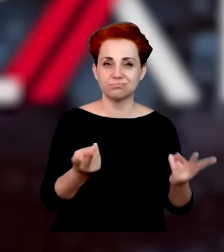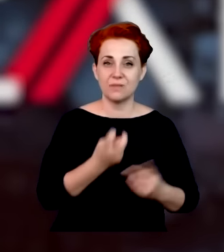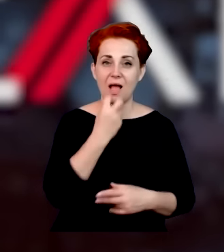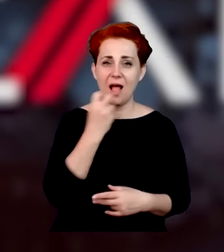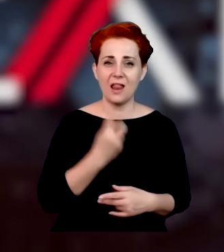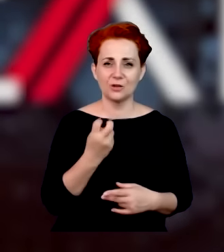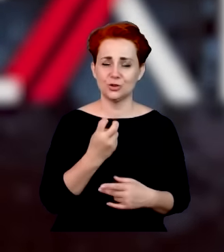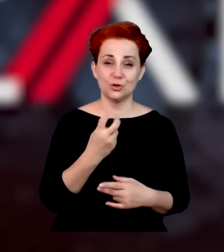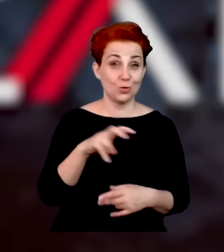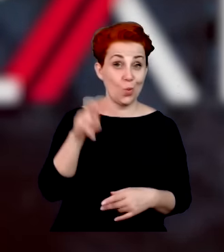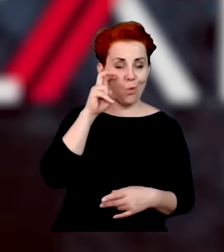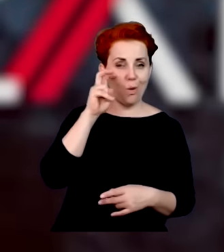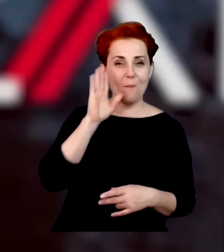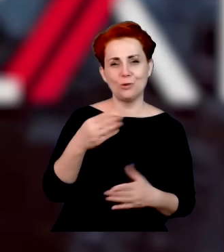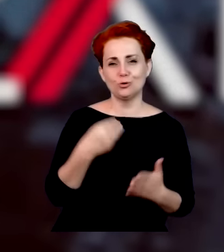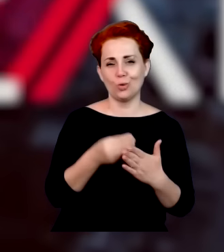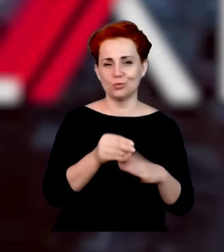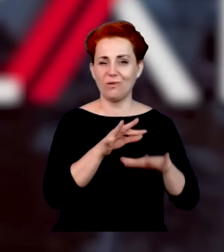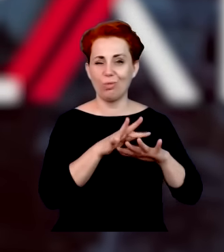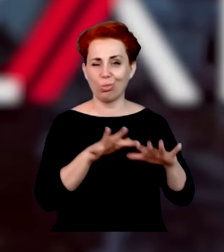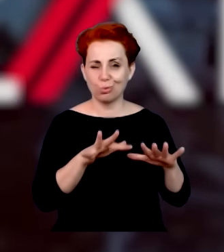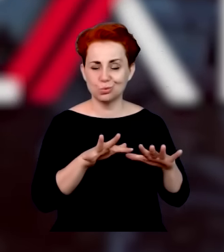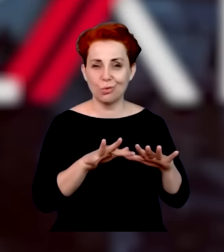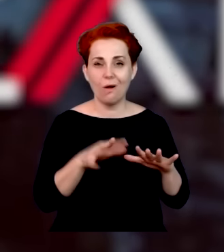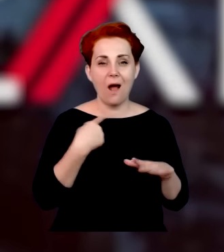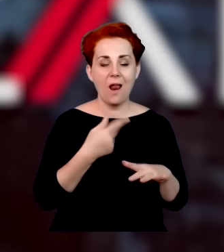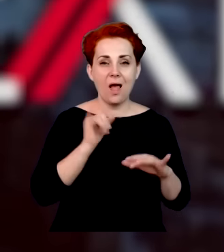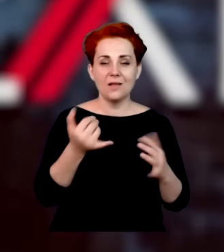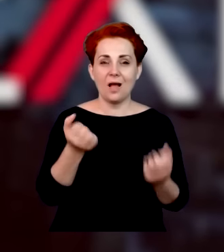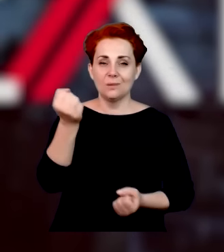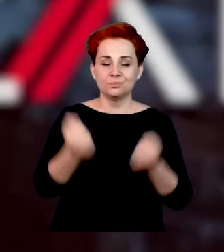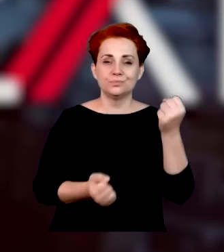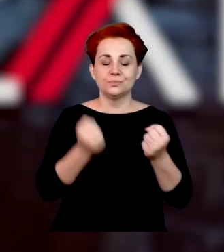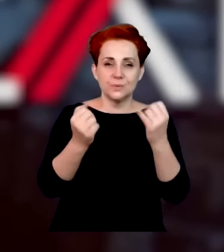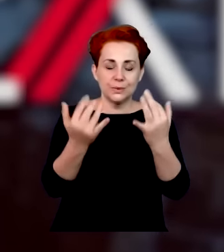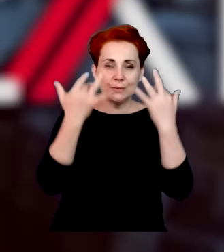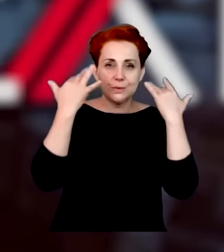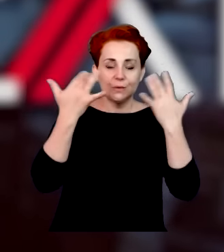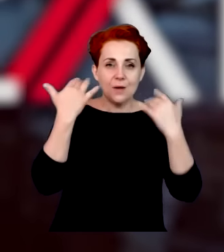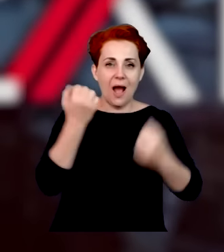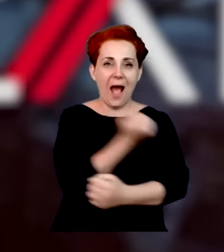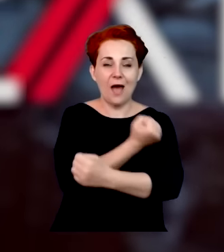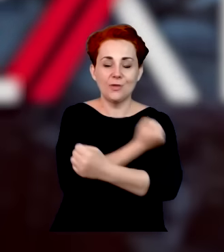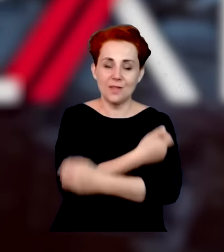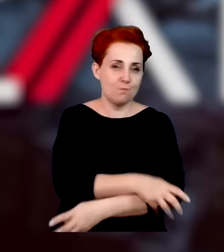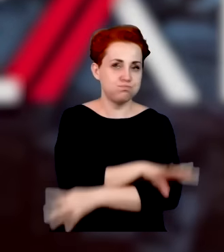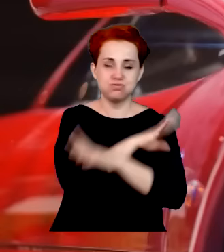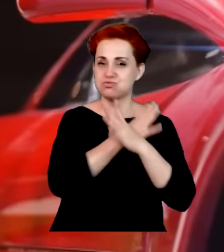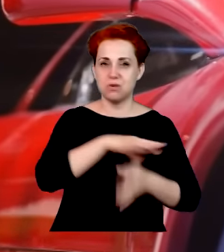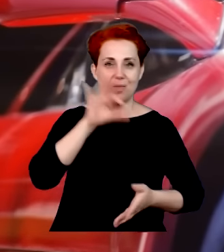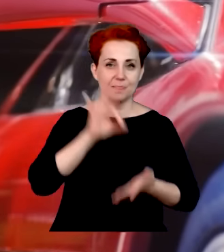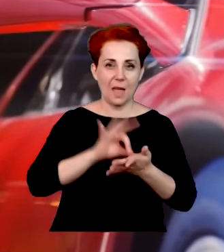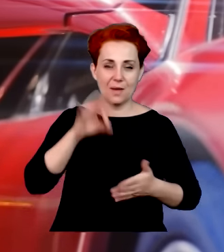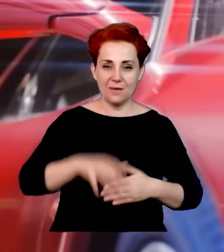elektryk będzie kosztował sporo, ale zmysły podczas jazdy na pewno pobudzi. Wyrzut adrenaliny gwarantowany.